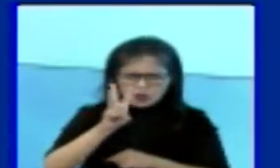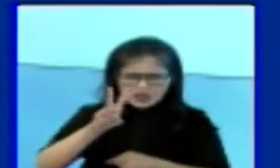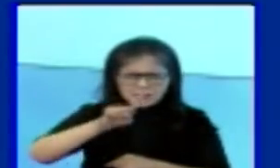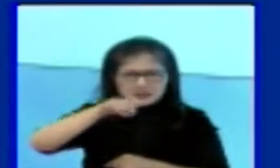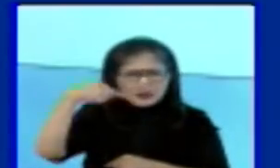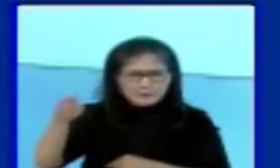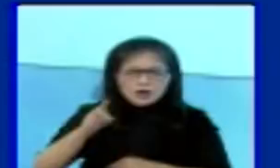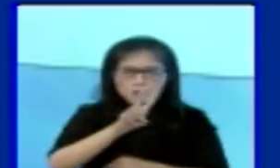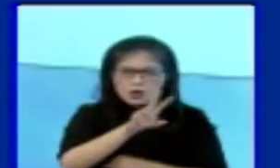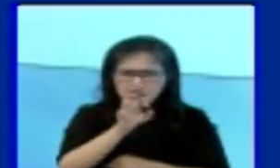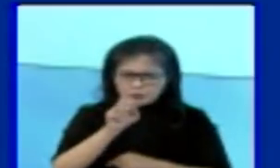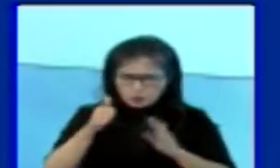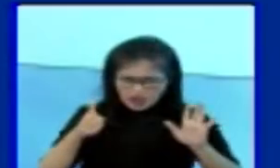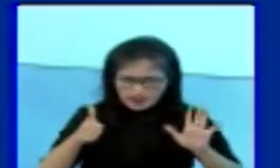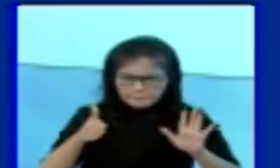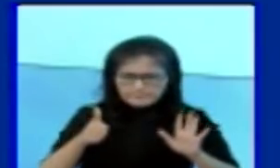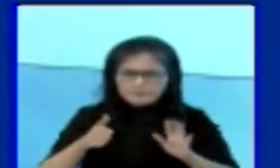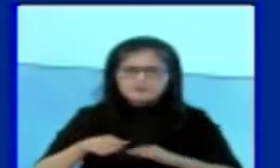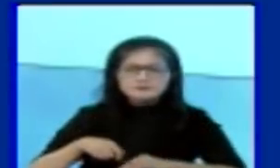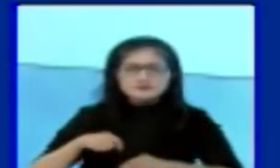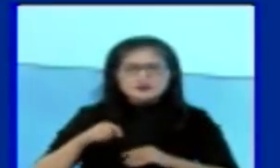Hakim Pengadilan Tinggi Jakarta pada 2005.